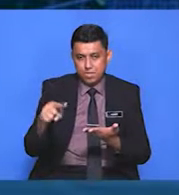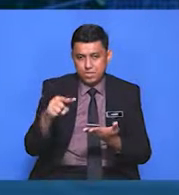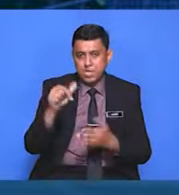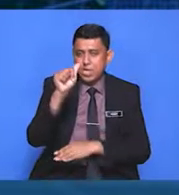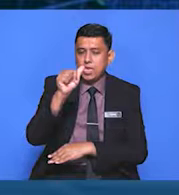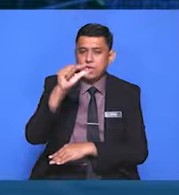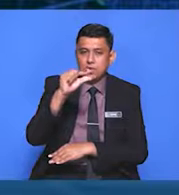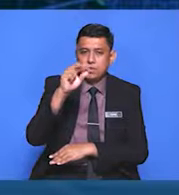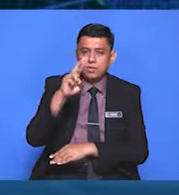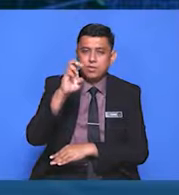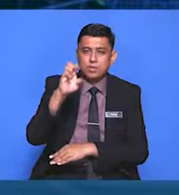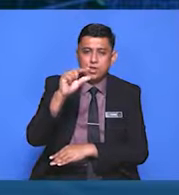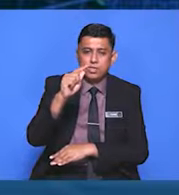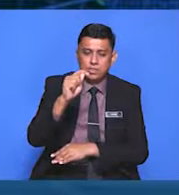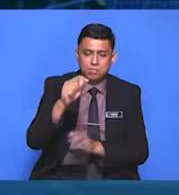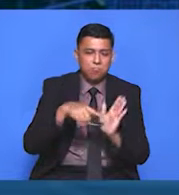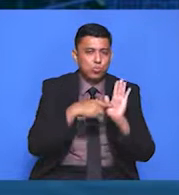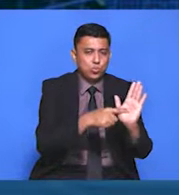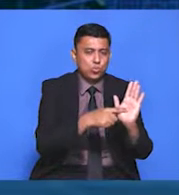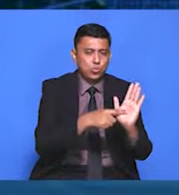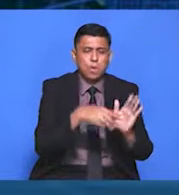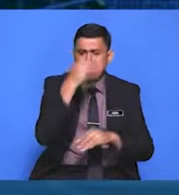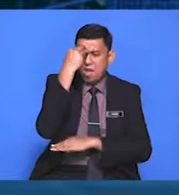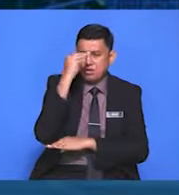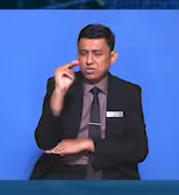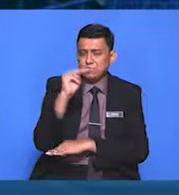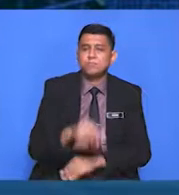tadi yang ditunjukkan, maka